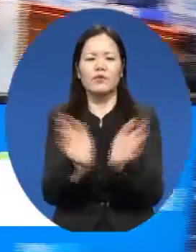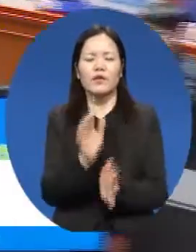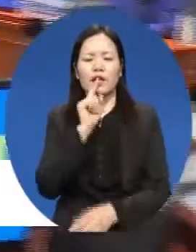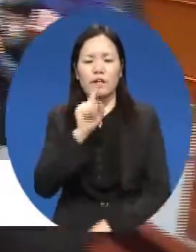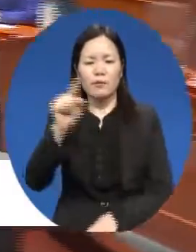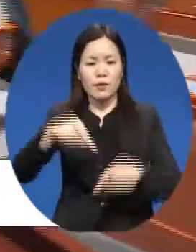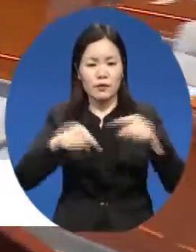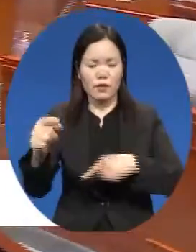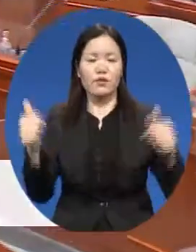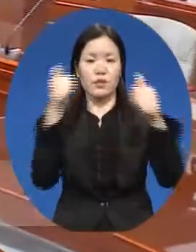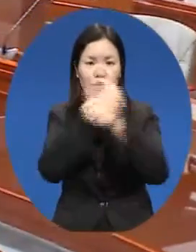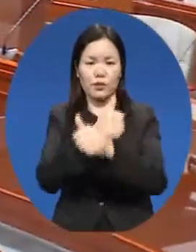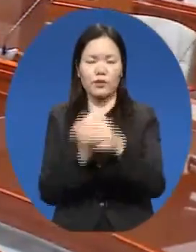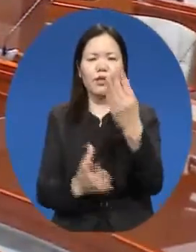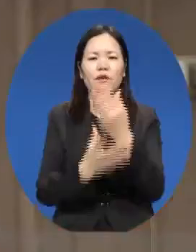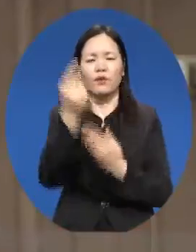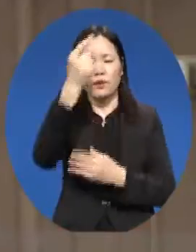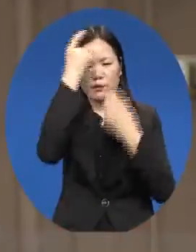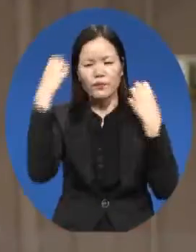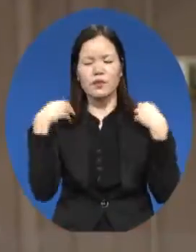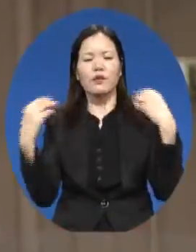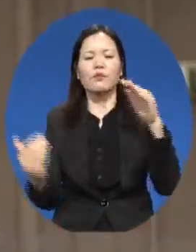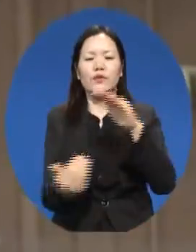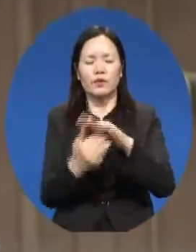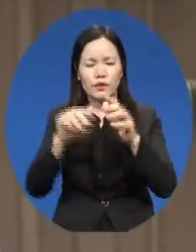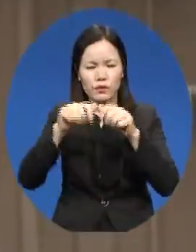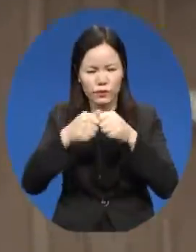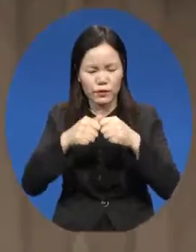말하는 정치 교체와 통합 정부를 이룰